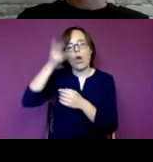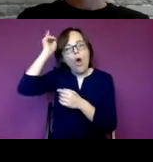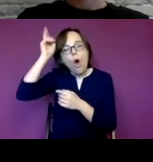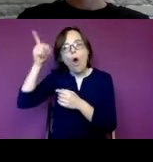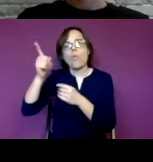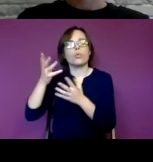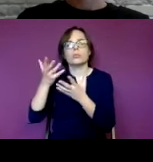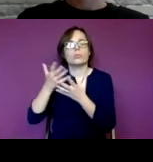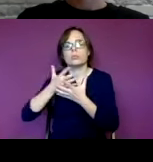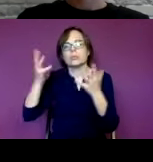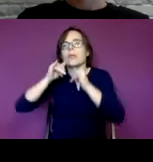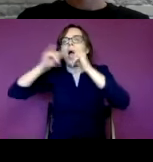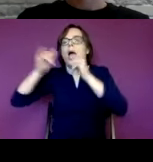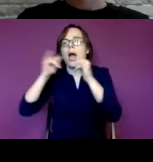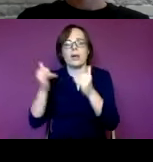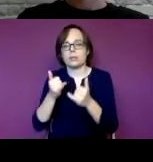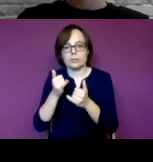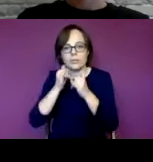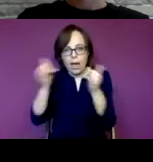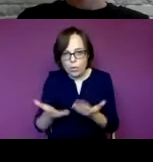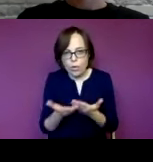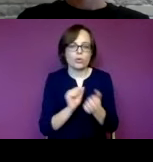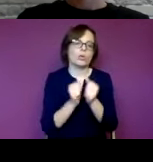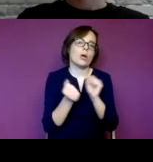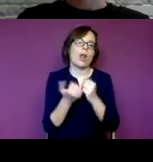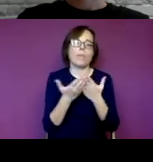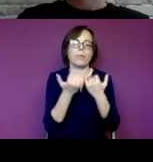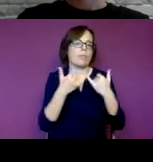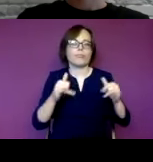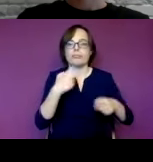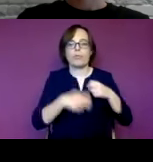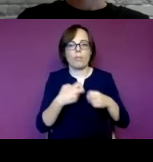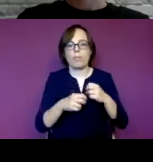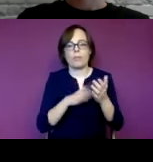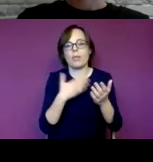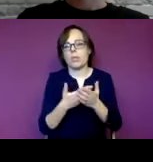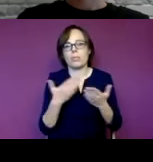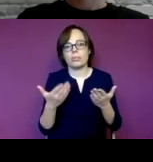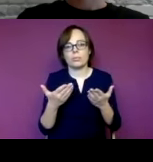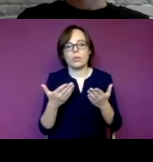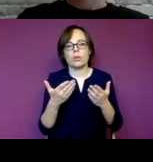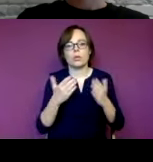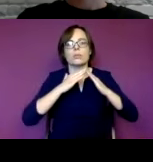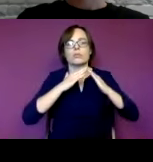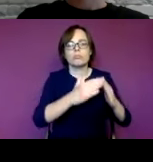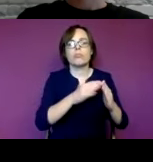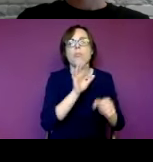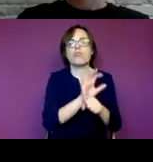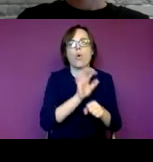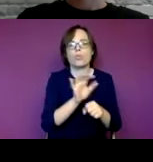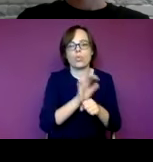jest jakoś dla mnie zrozumiałe problem ulokowania dużych ferm produkcyjnych, tak? No i to jest